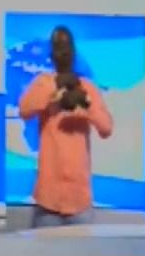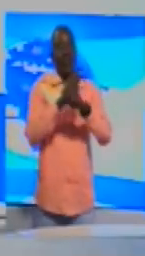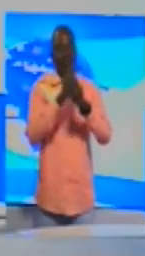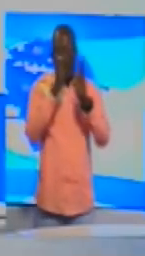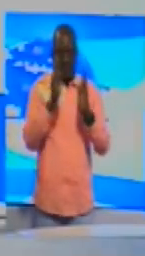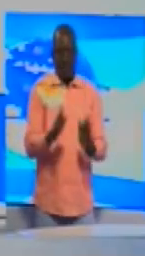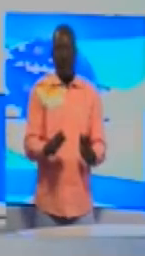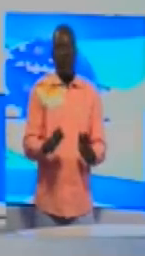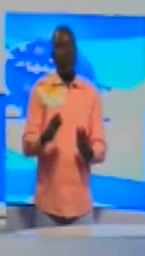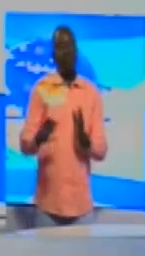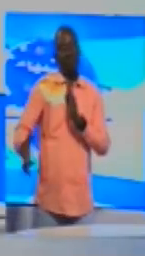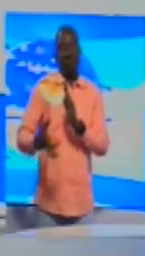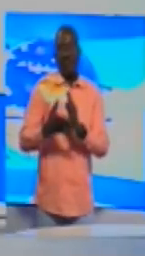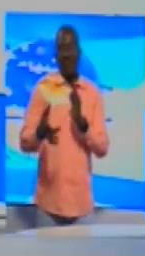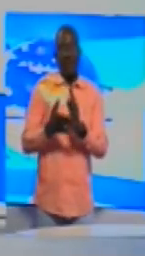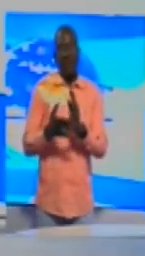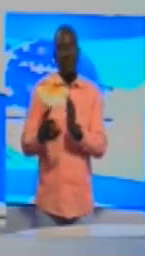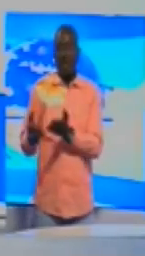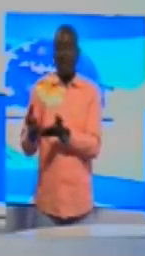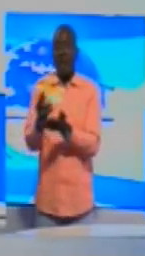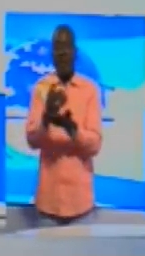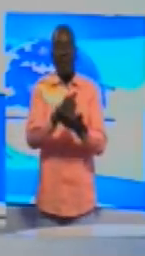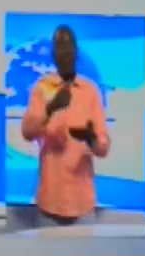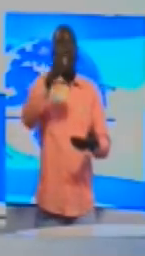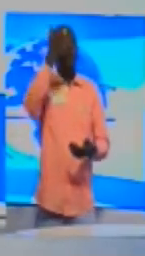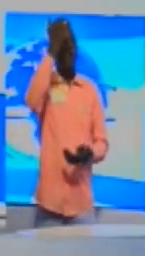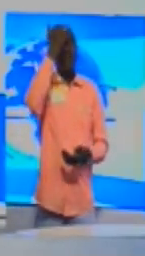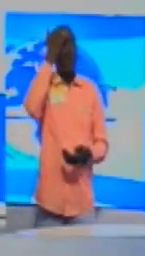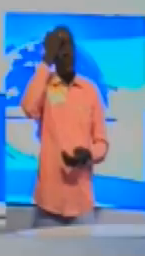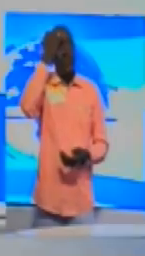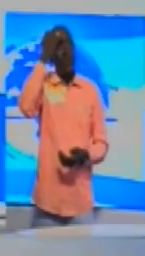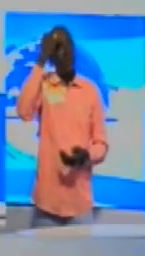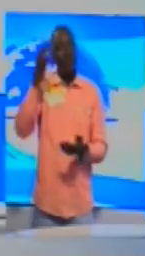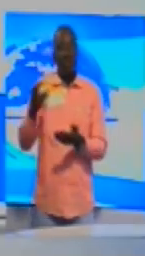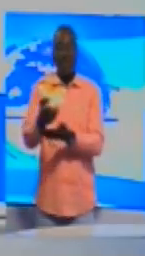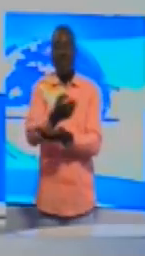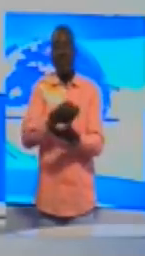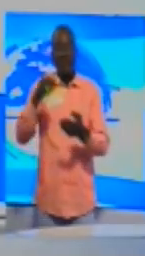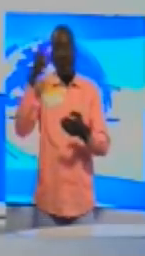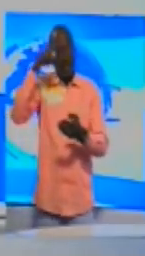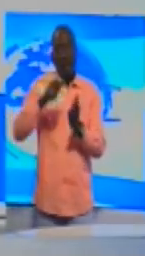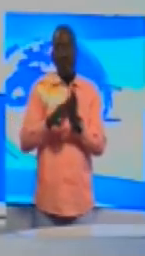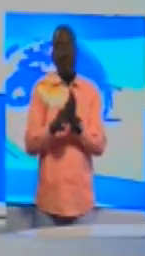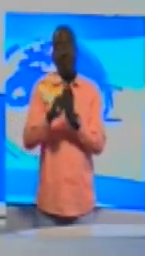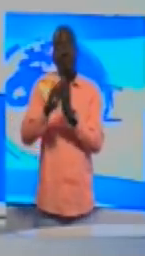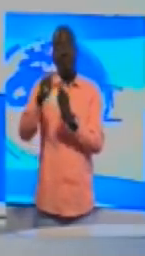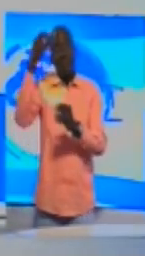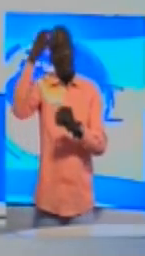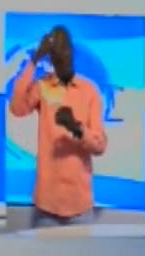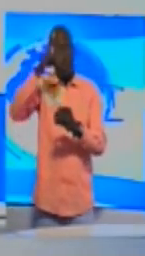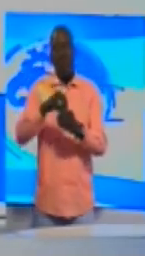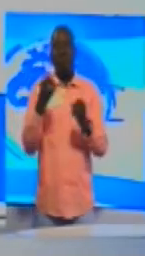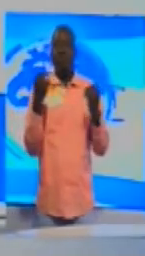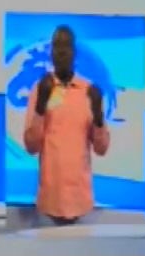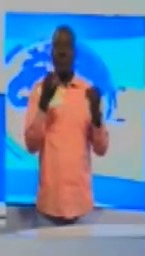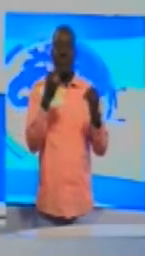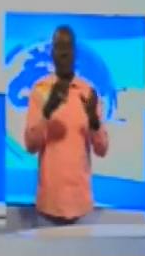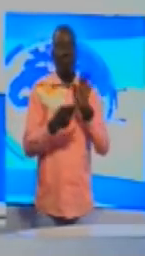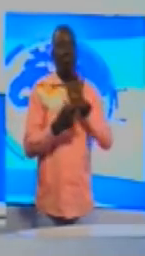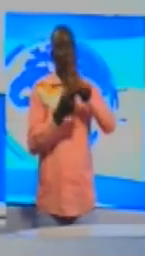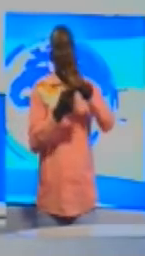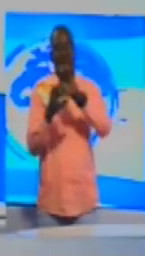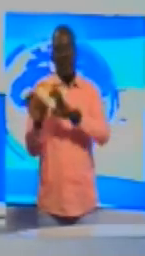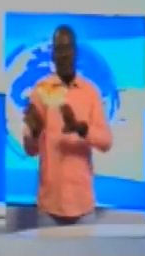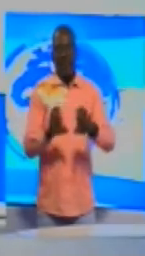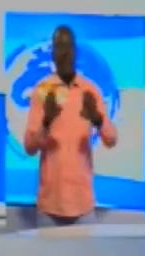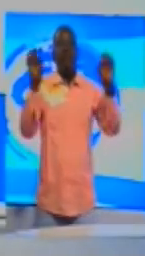de technologies post-récolte, à savoir des moissonneuses et des égreneuses multiformes. Une présentation faite ce